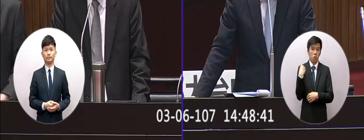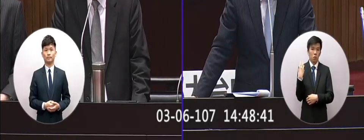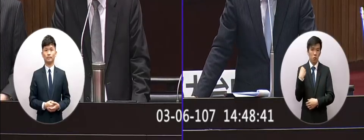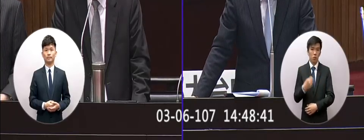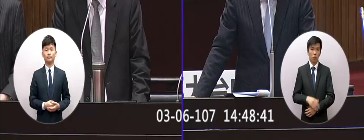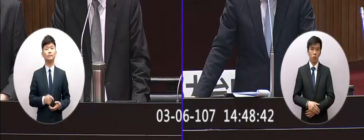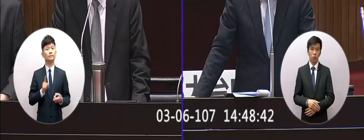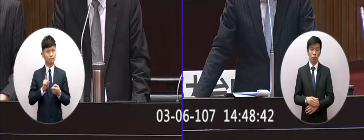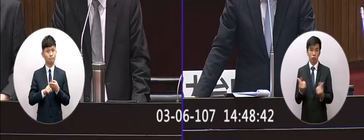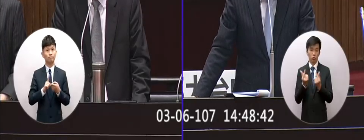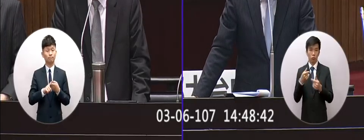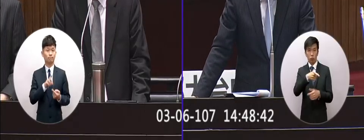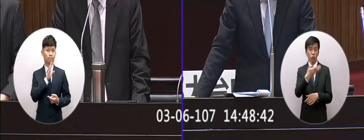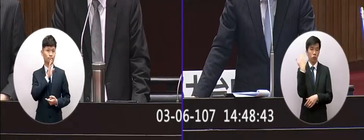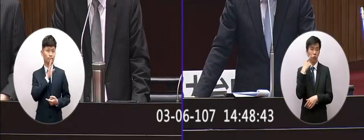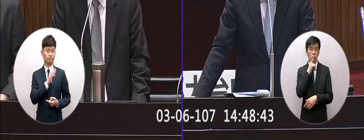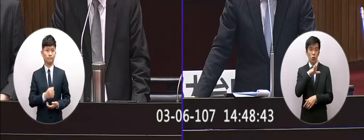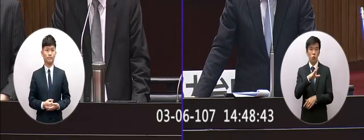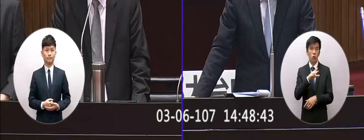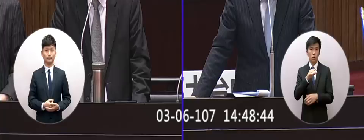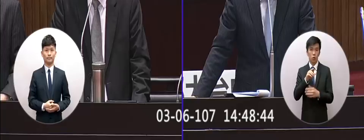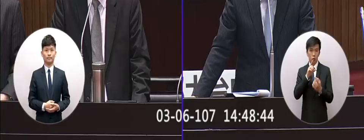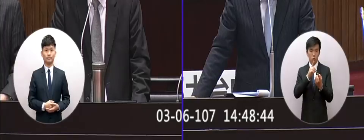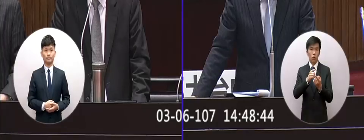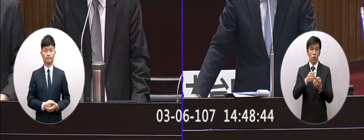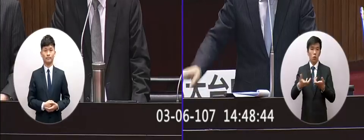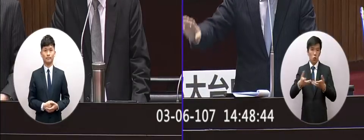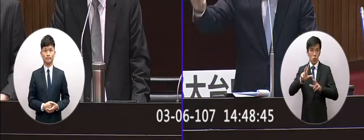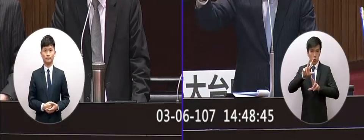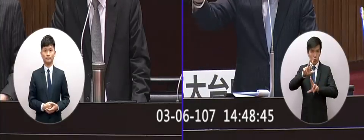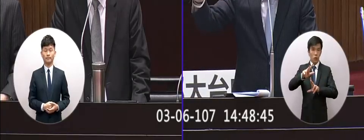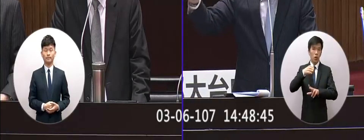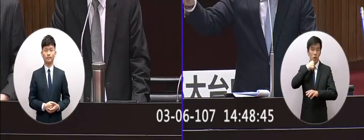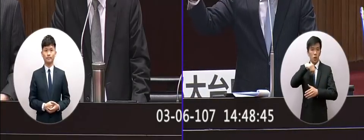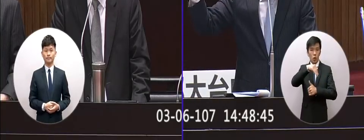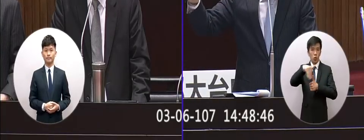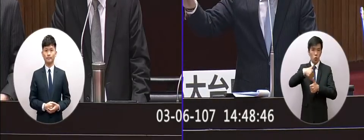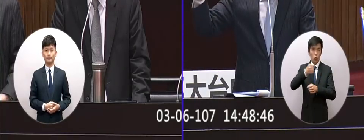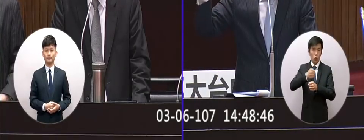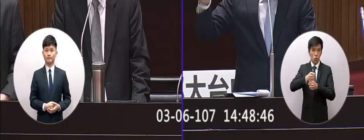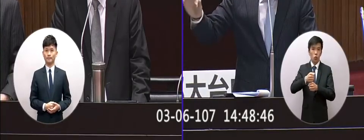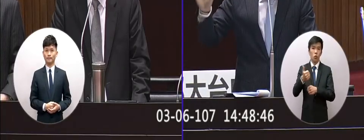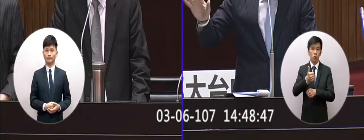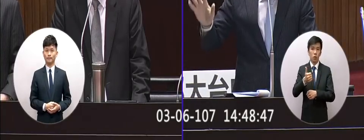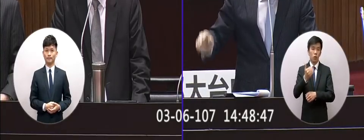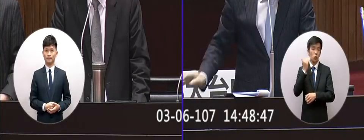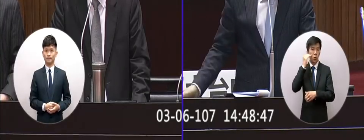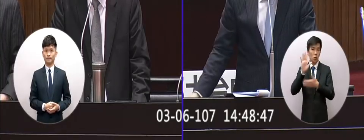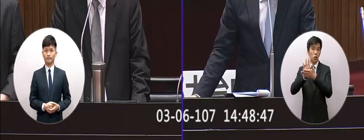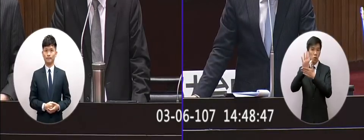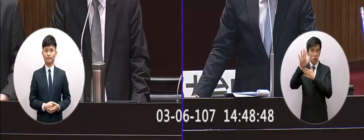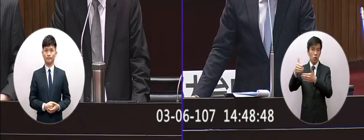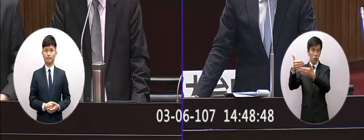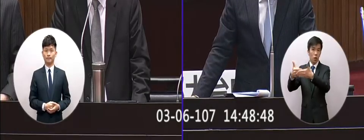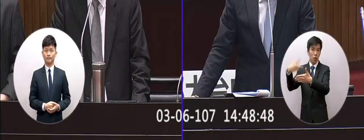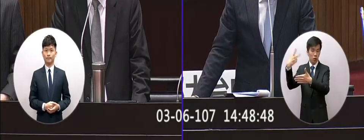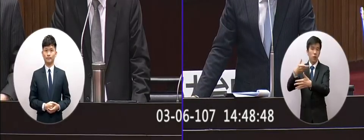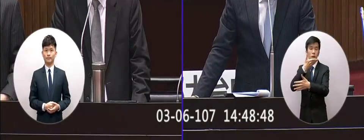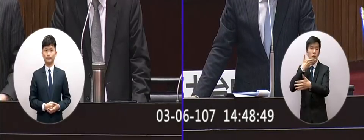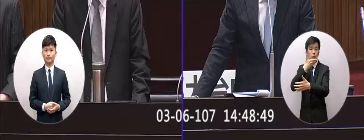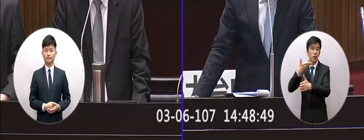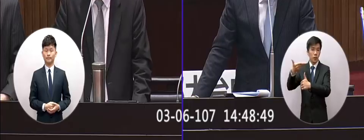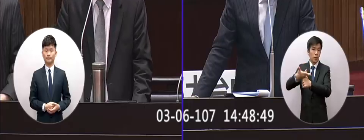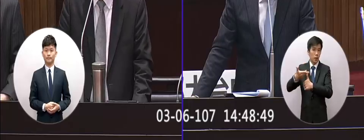工作者， 是啊， 你如何面对会台31项或其他未来更多的单方面